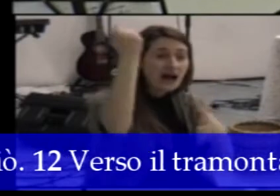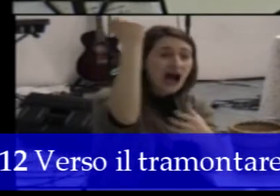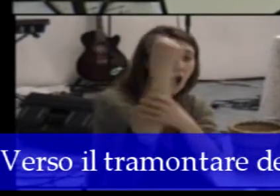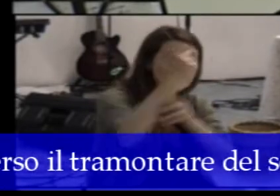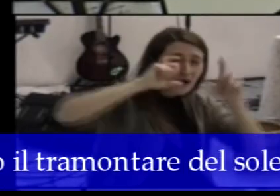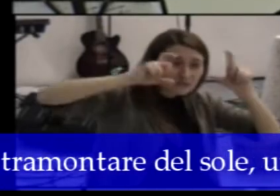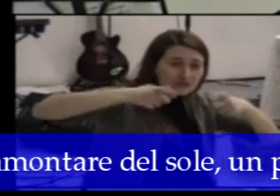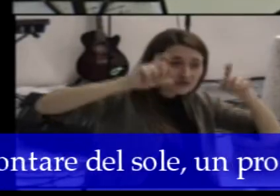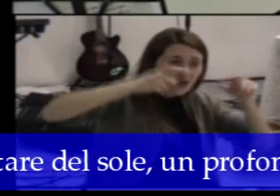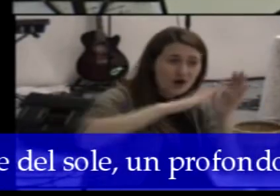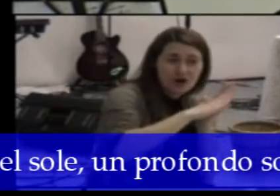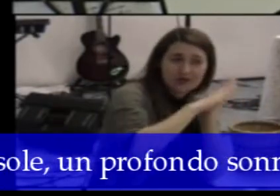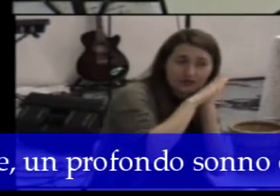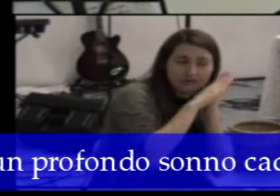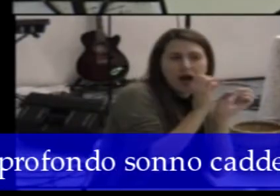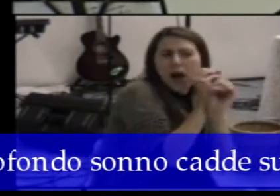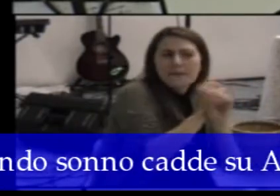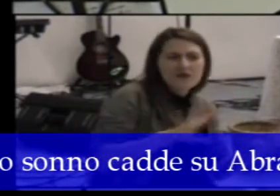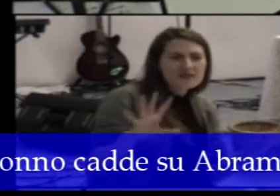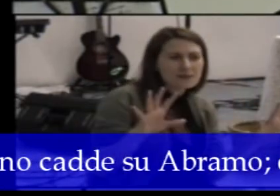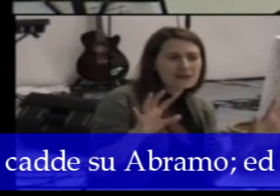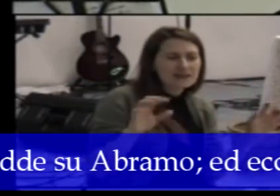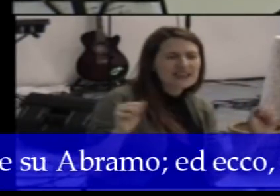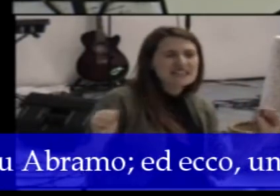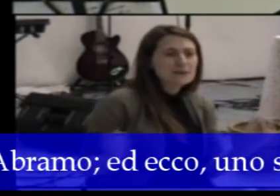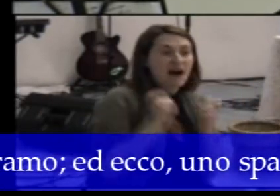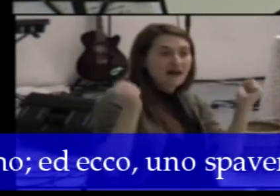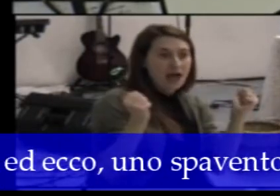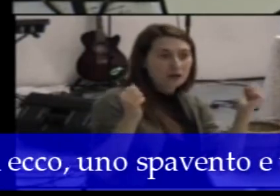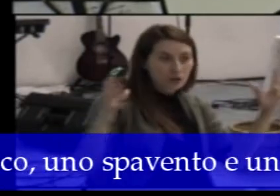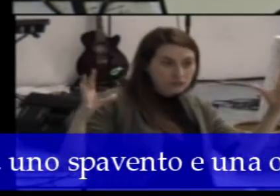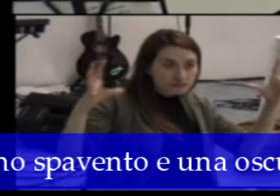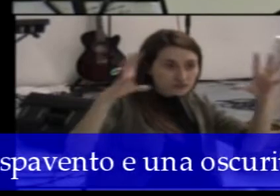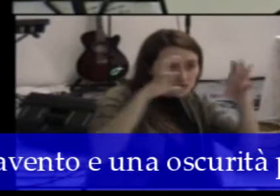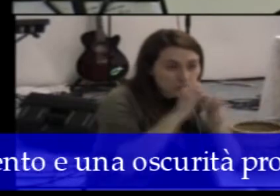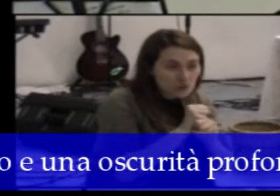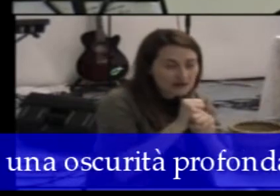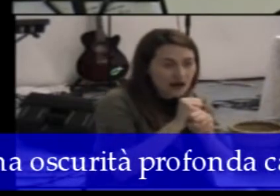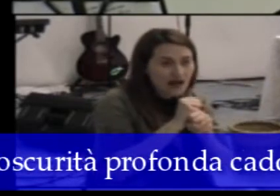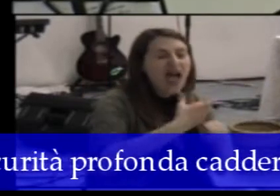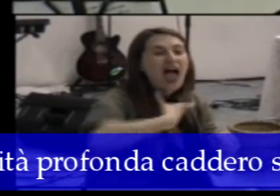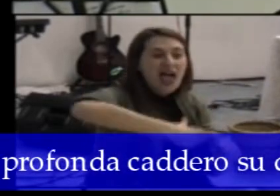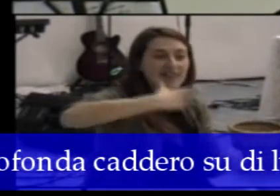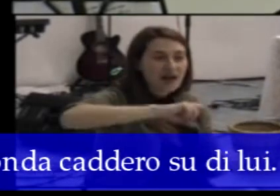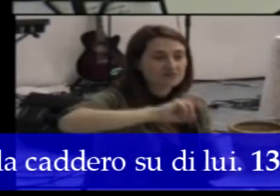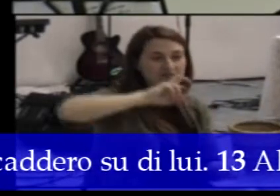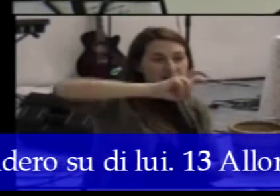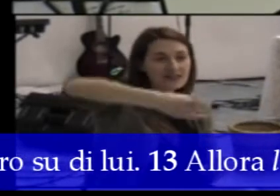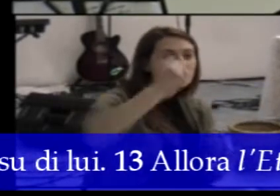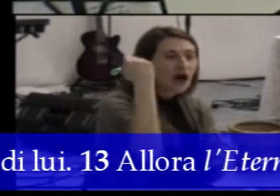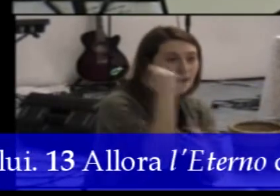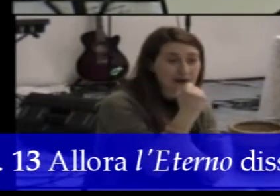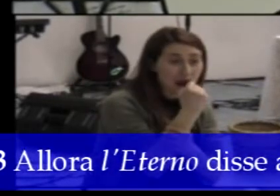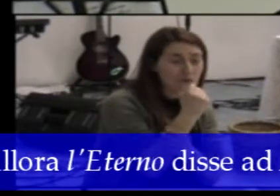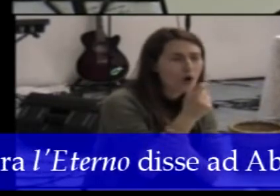Abramo, ed ecco uno spavento e un'oscurità profonda caddero su di lui. Allora l'Eterno disse ad Abramo: sappi per certo che i tuoi